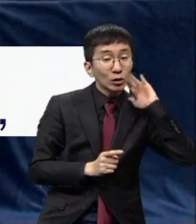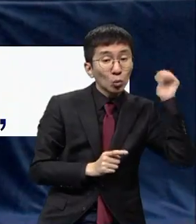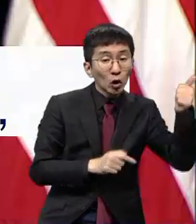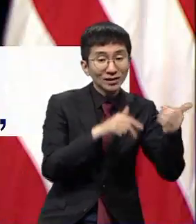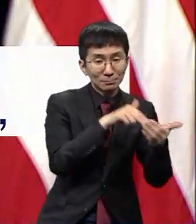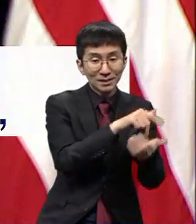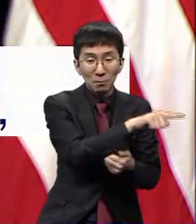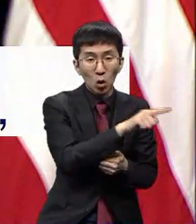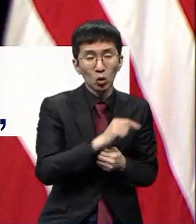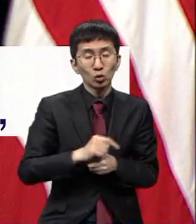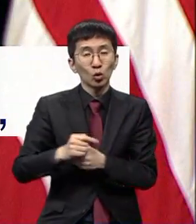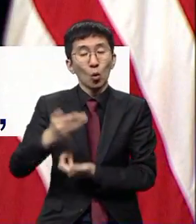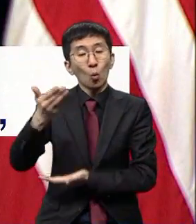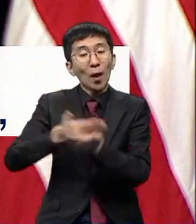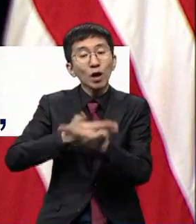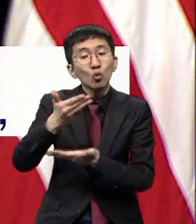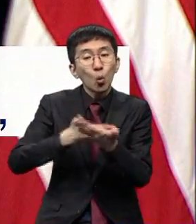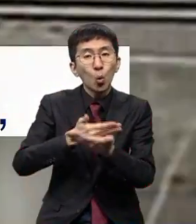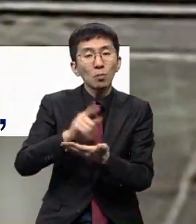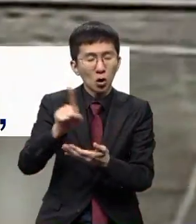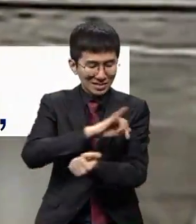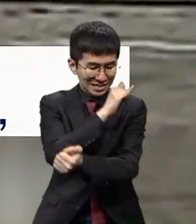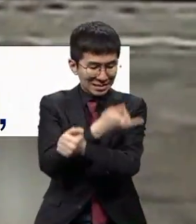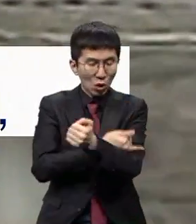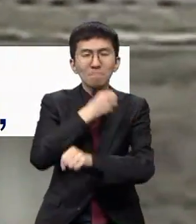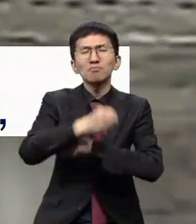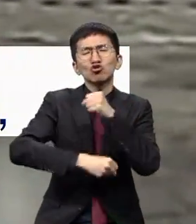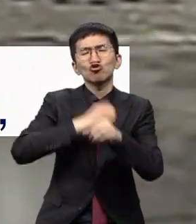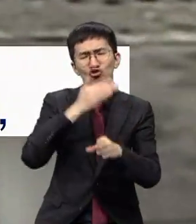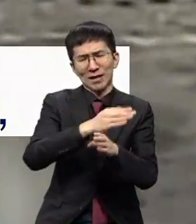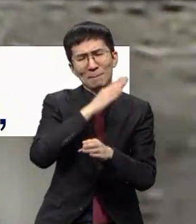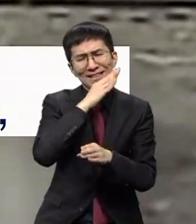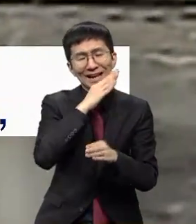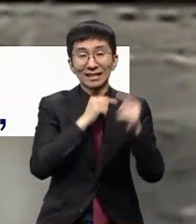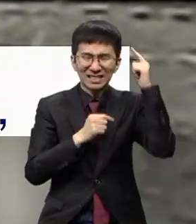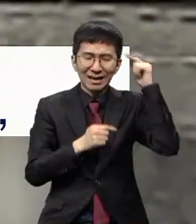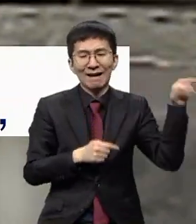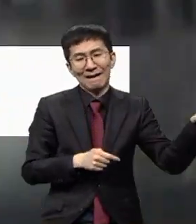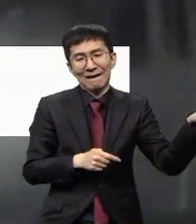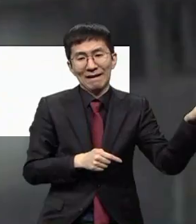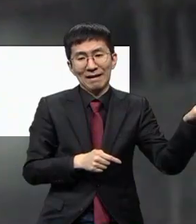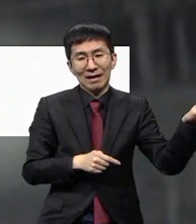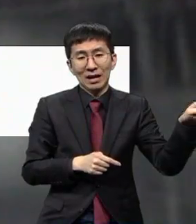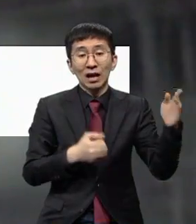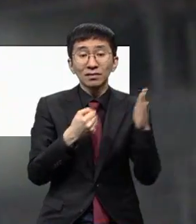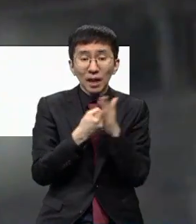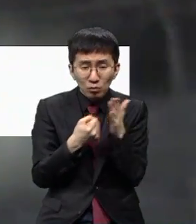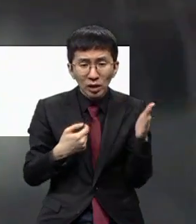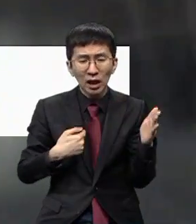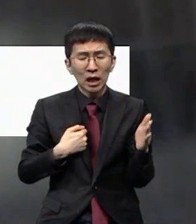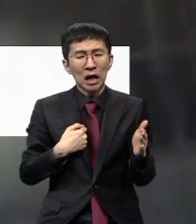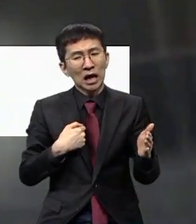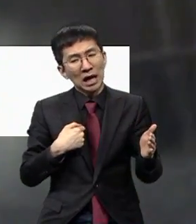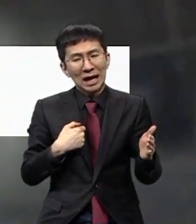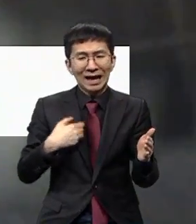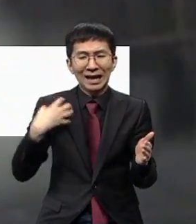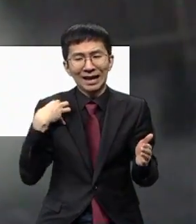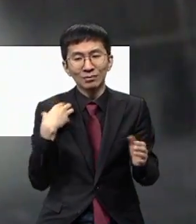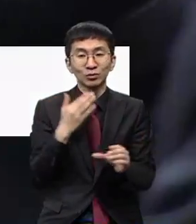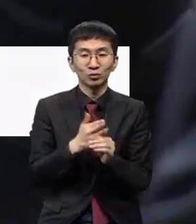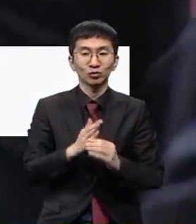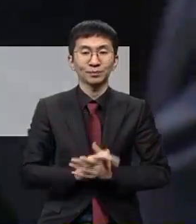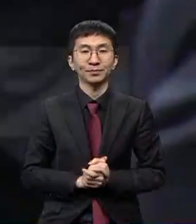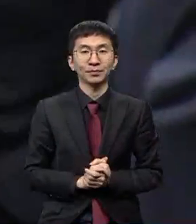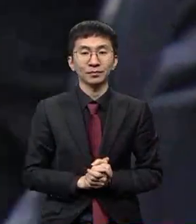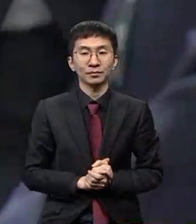행정부는 외교정책의 핵심 가치가 인권, 민주주의 이런 것이고 그런 차원에서는 큰 간극이 있다고 봐야